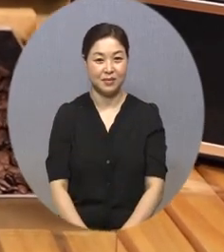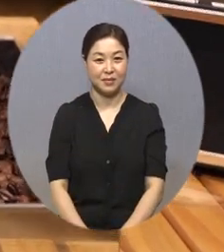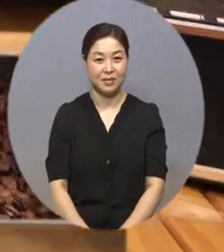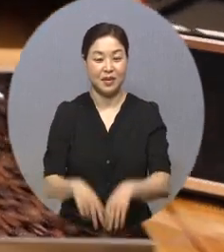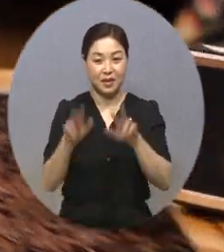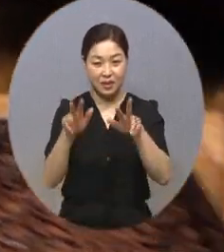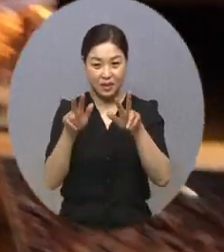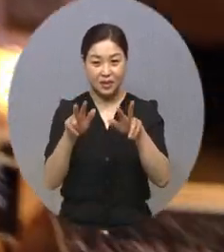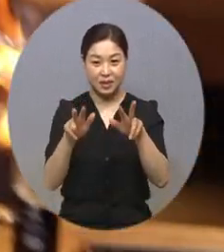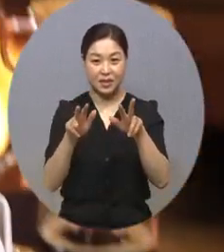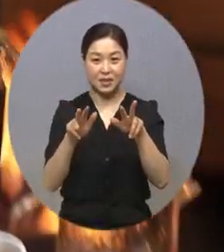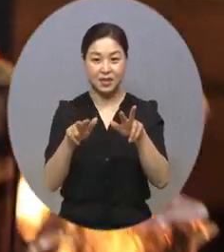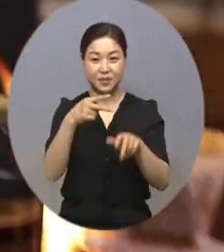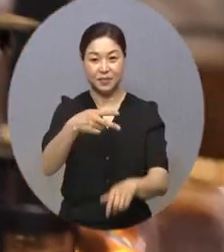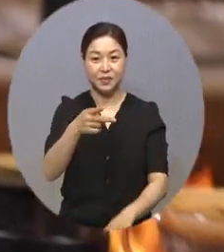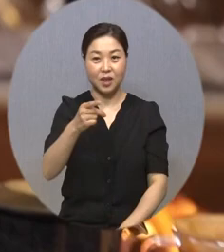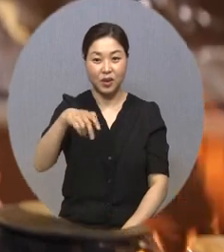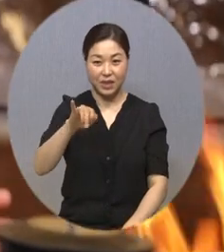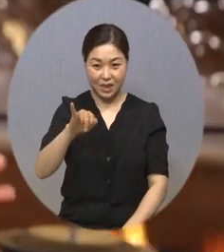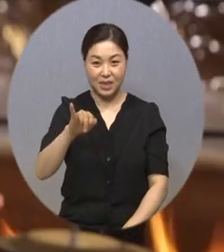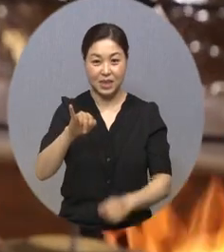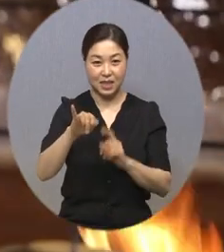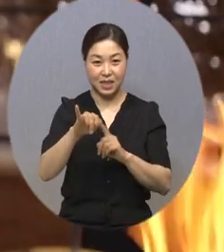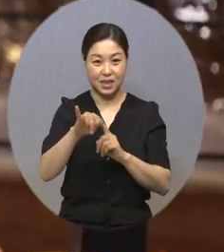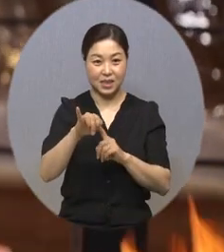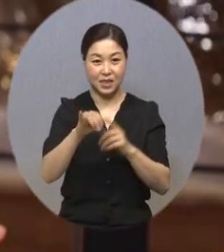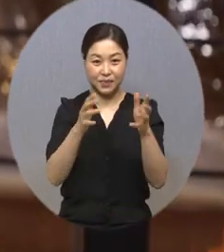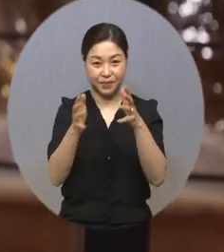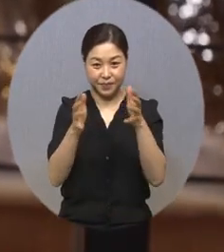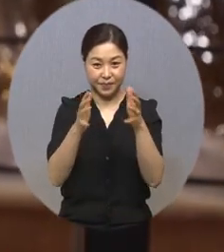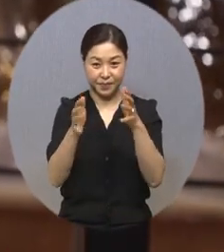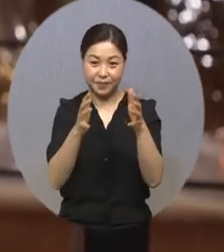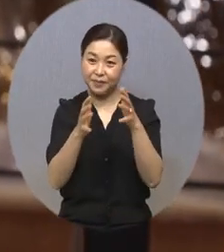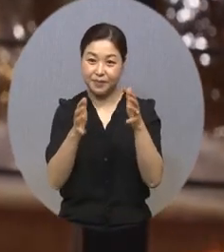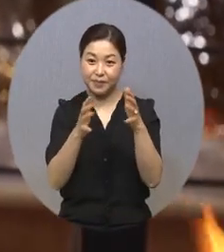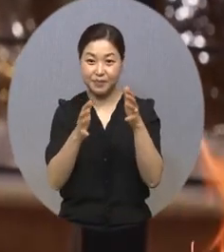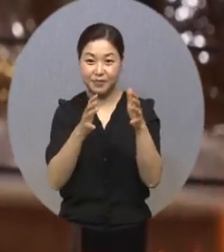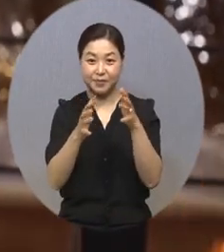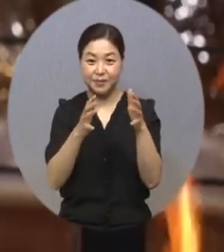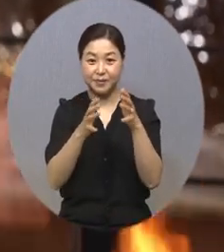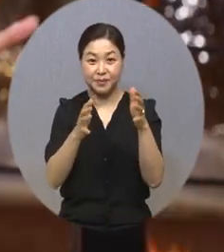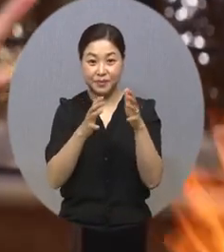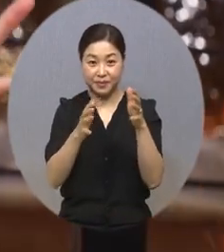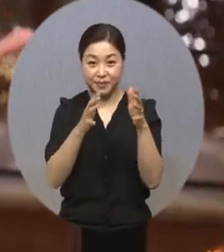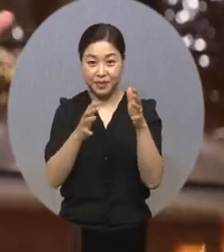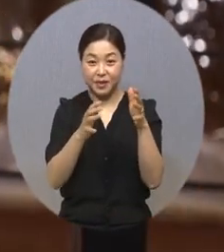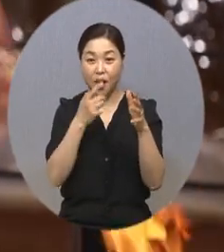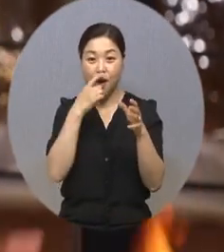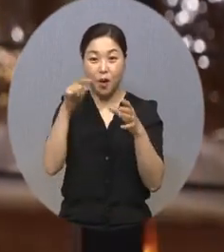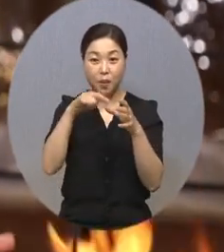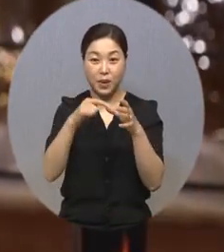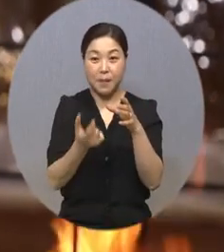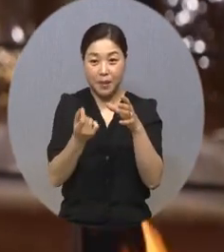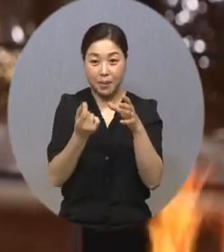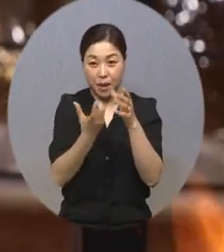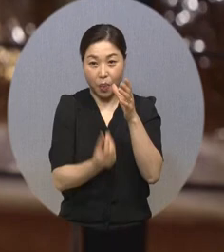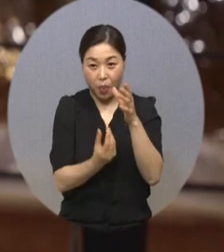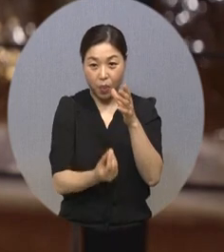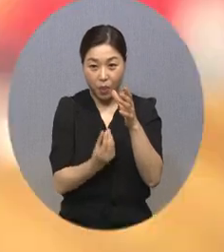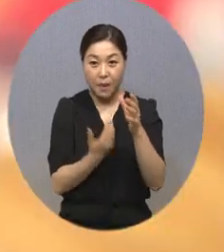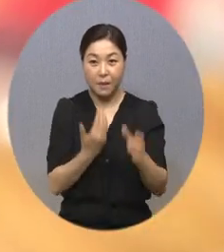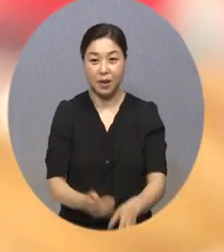있어요 다음 내게 쯤 하자 또 이틀을 2 내시 용으로 이렇게 거 길이의 감마 빨리빨리 될 수